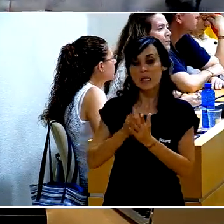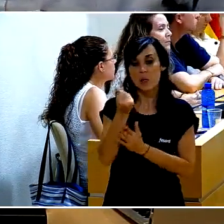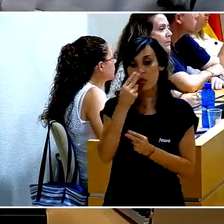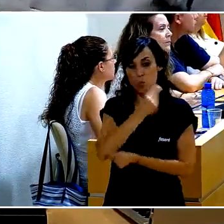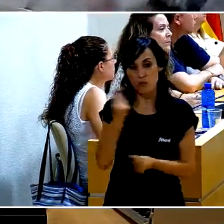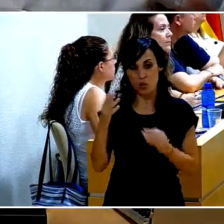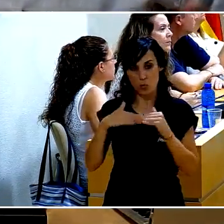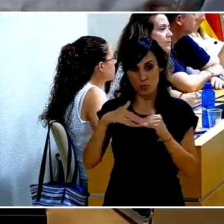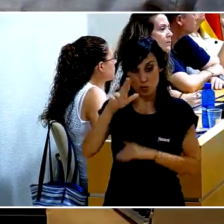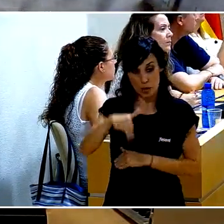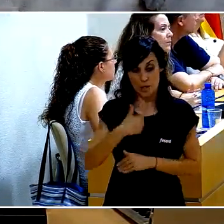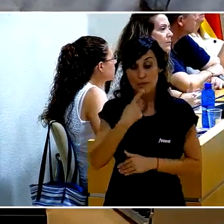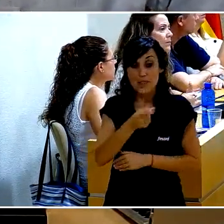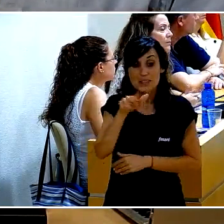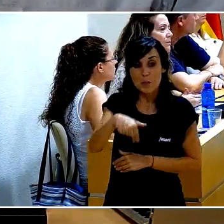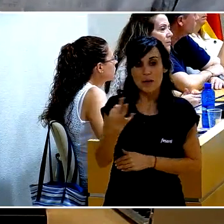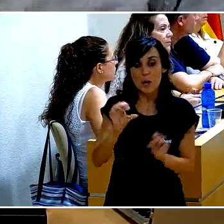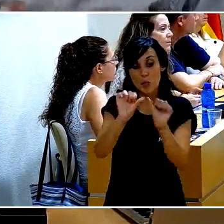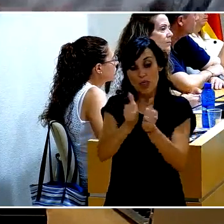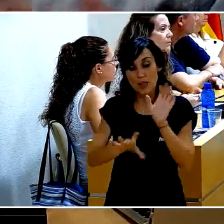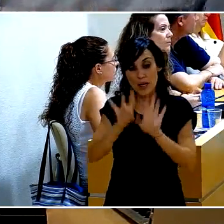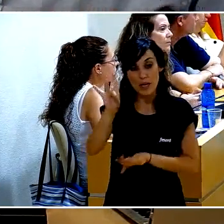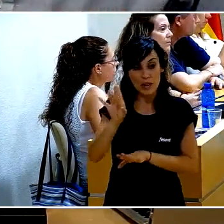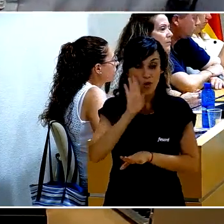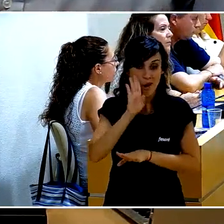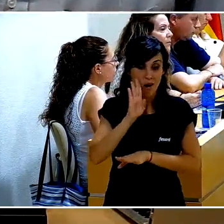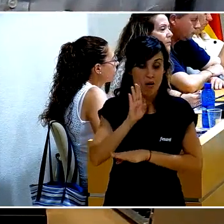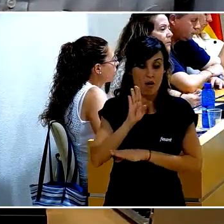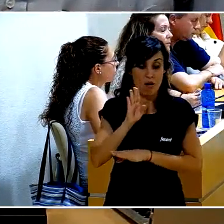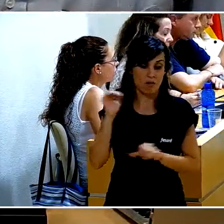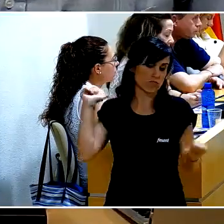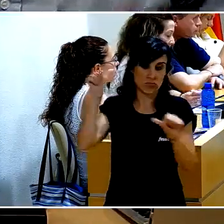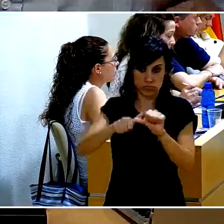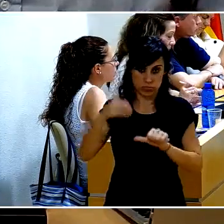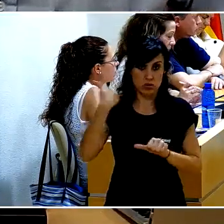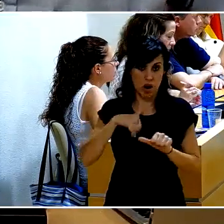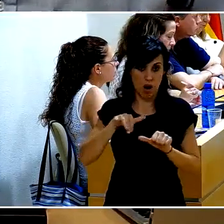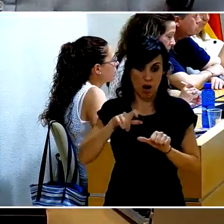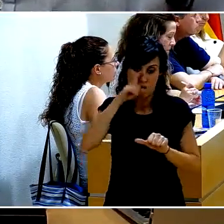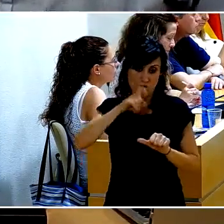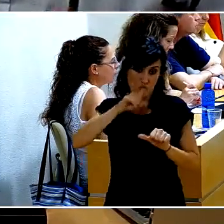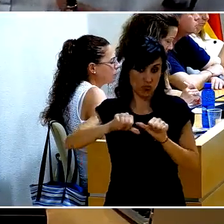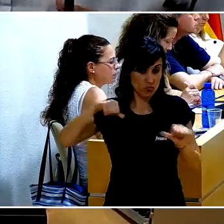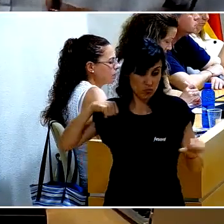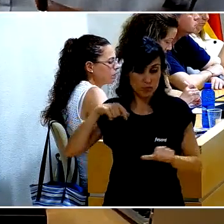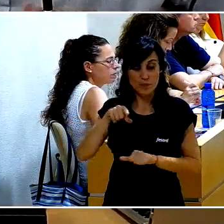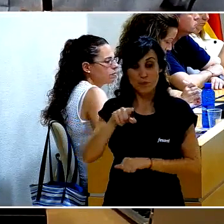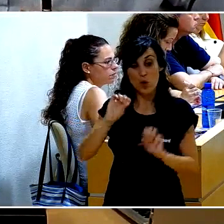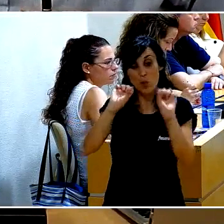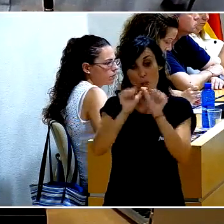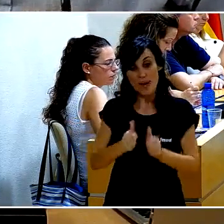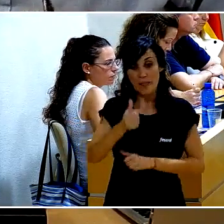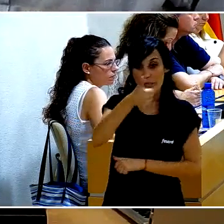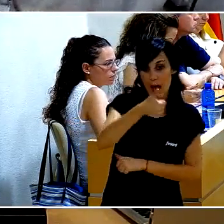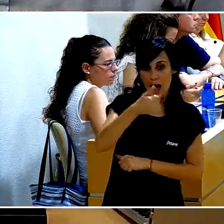mínim. Dir-vos també que la modalitat que s'ha escollit, que és la que venim escollint els darrers anys, és la modalitat A,